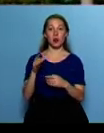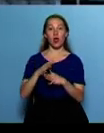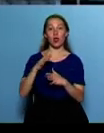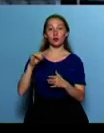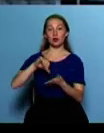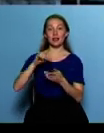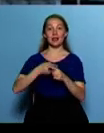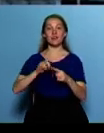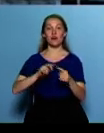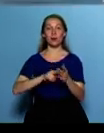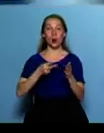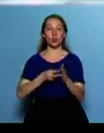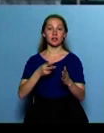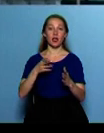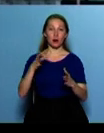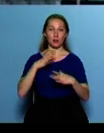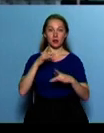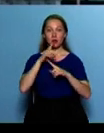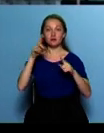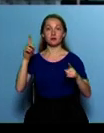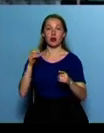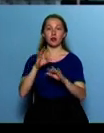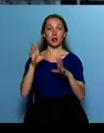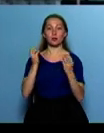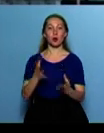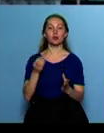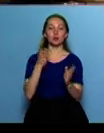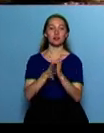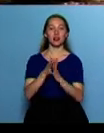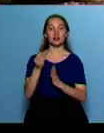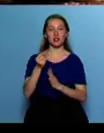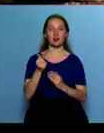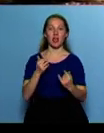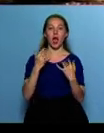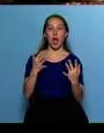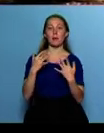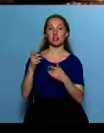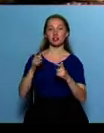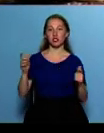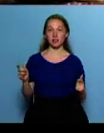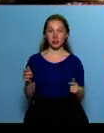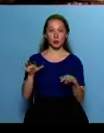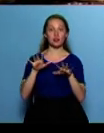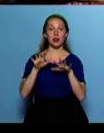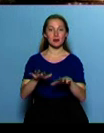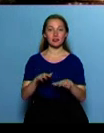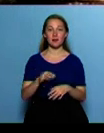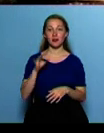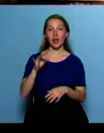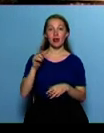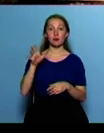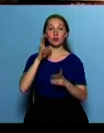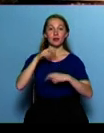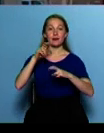проекте превратилось в банальное освоение денег, а не в создание центров притяжения, сообщил министр. В конце года правительство проведет анализ